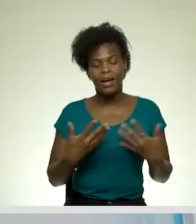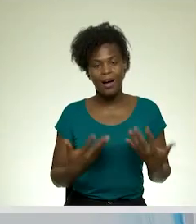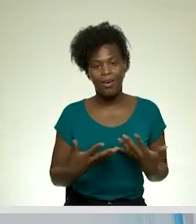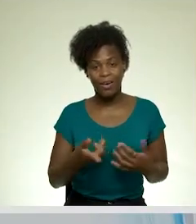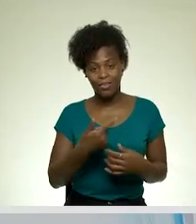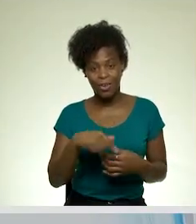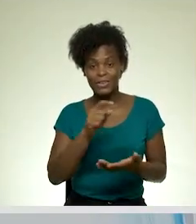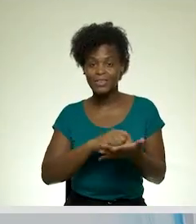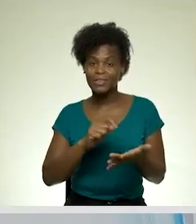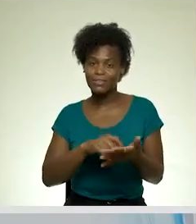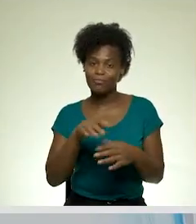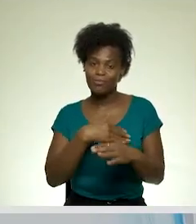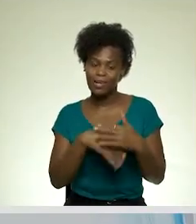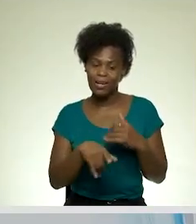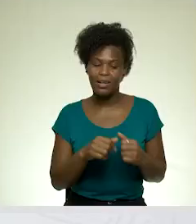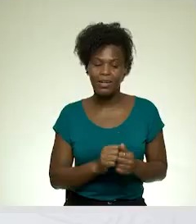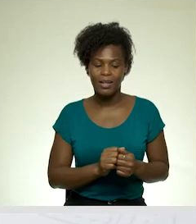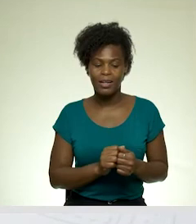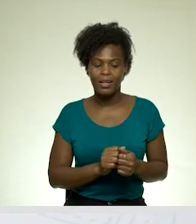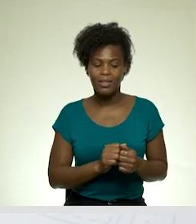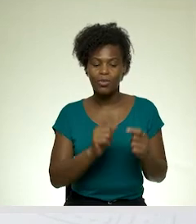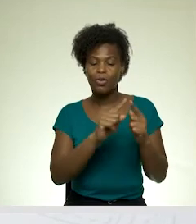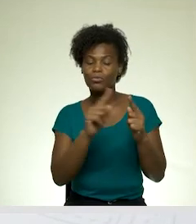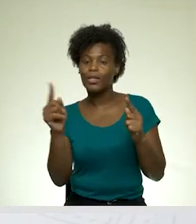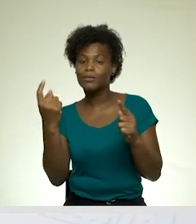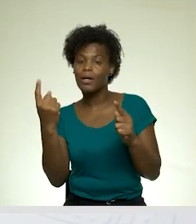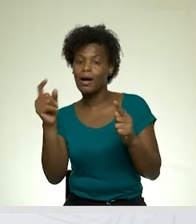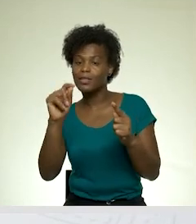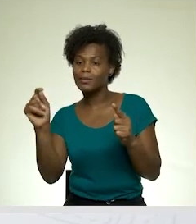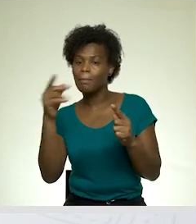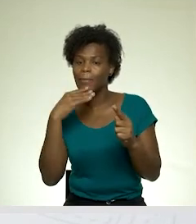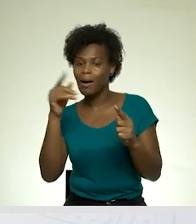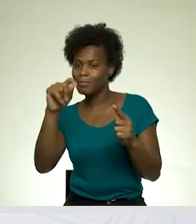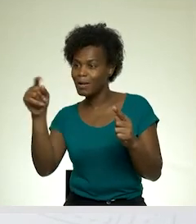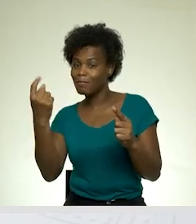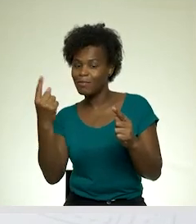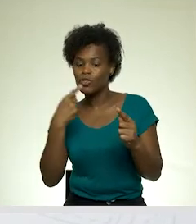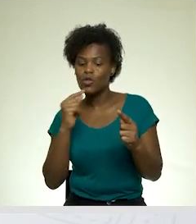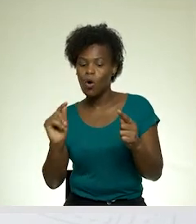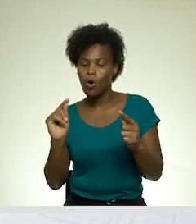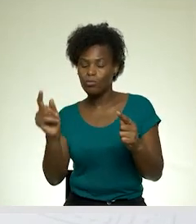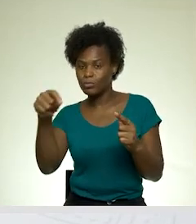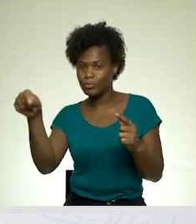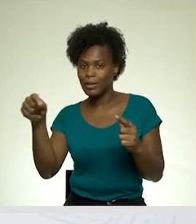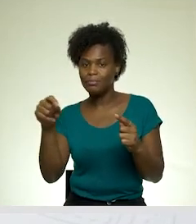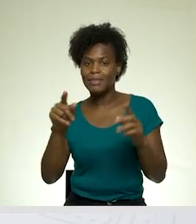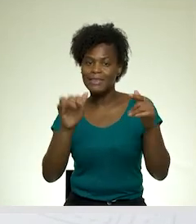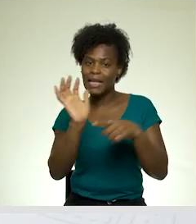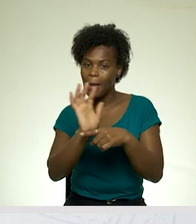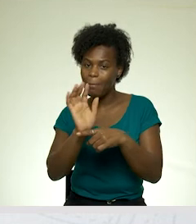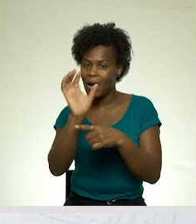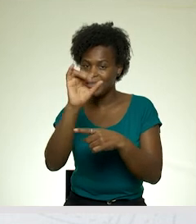Maintenant, nous passons à l'exercice. Complète les espaces vides avec les noms suivants.